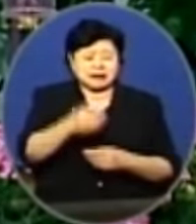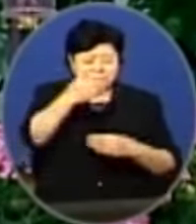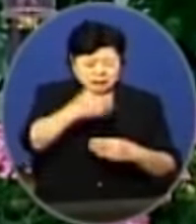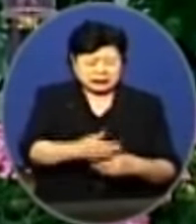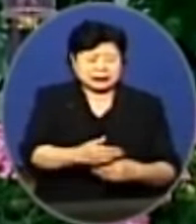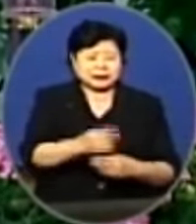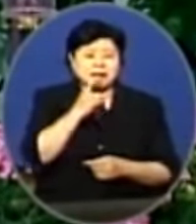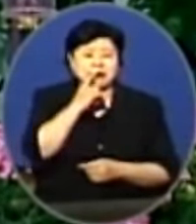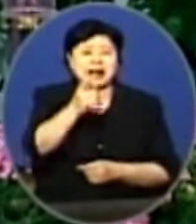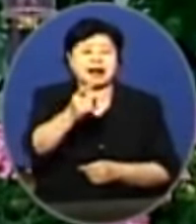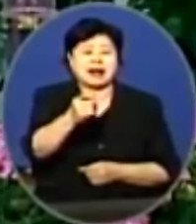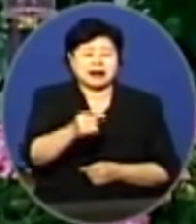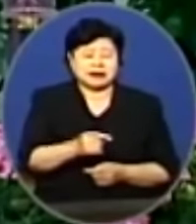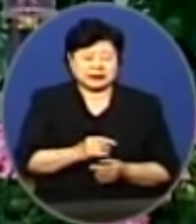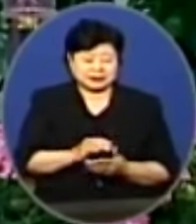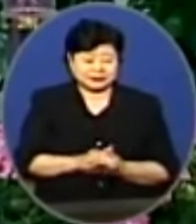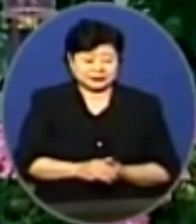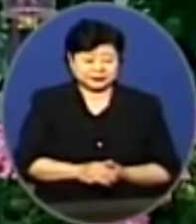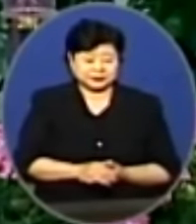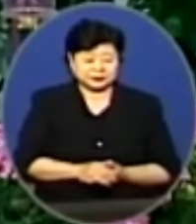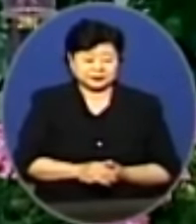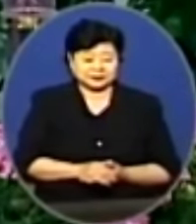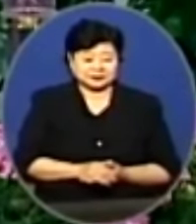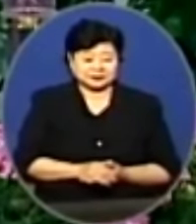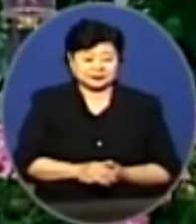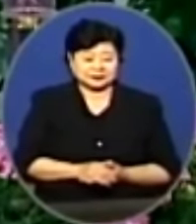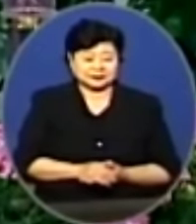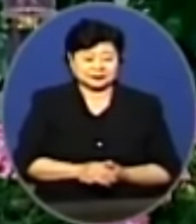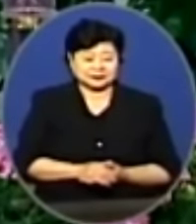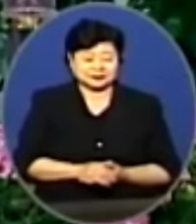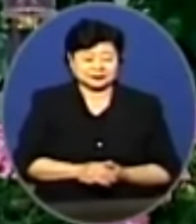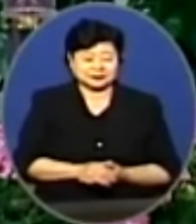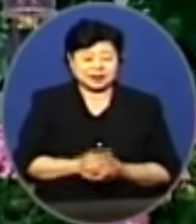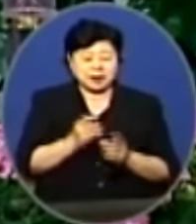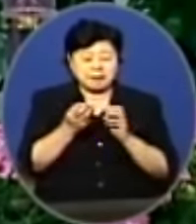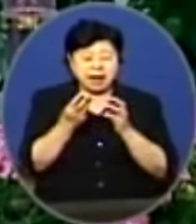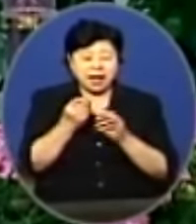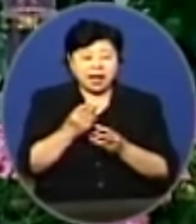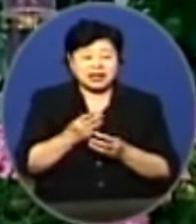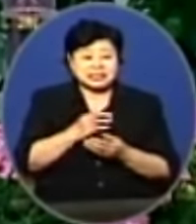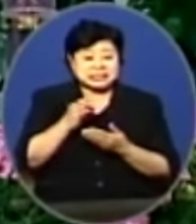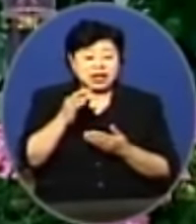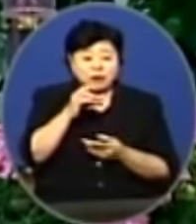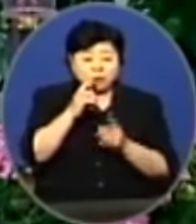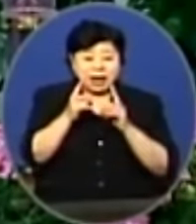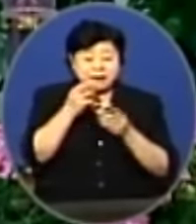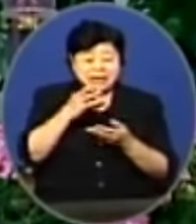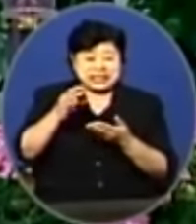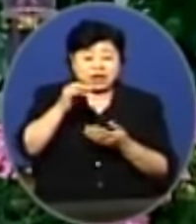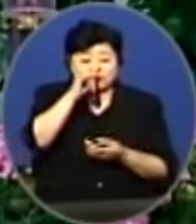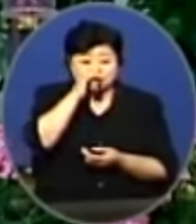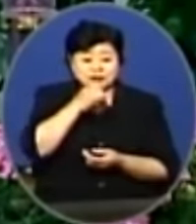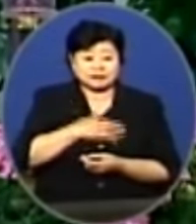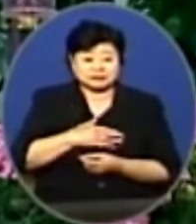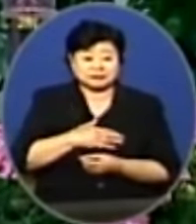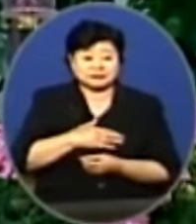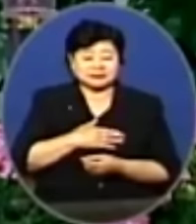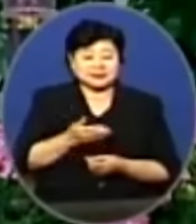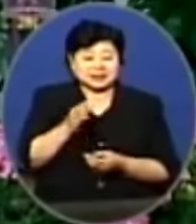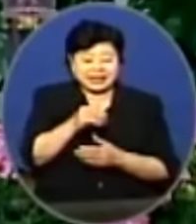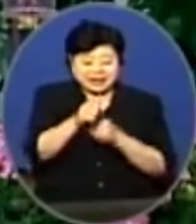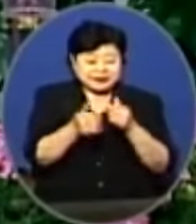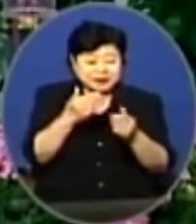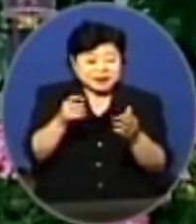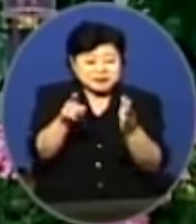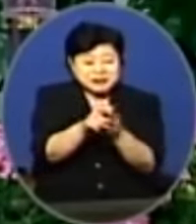골목이다 이렇게 말합니다. 저도 이런 말을 많이 했고 여러분들도 많이 했을 줄 압니다. 그러나